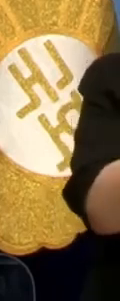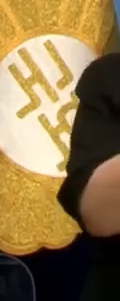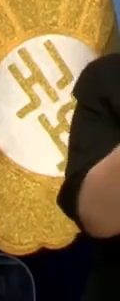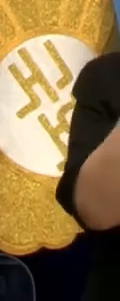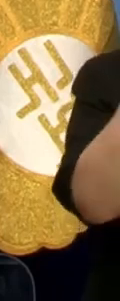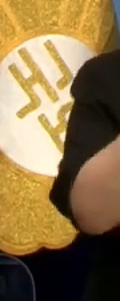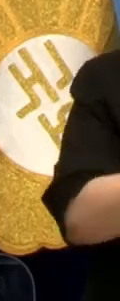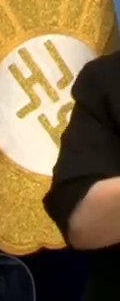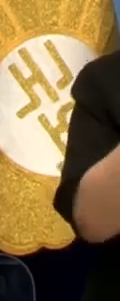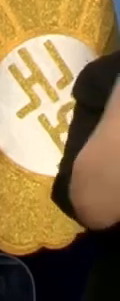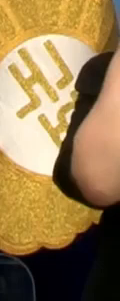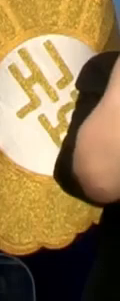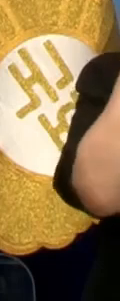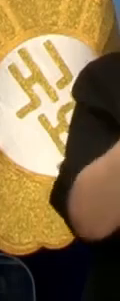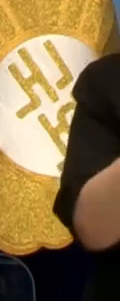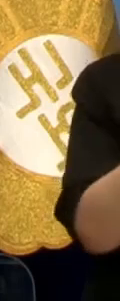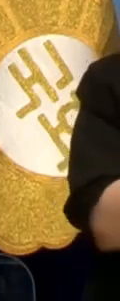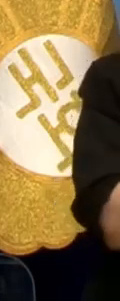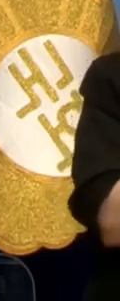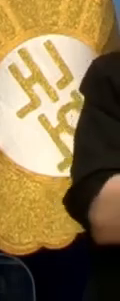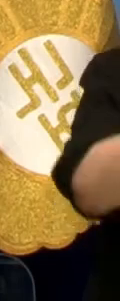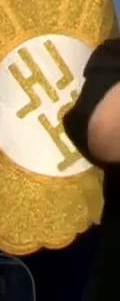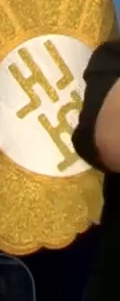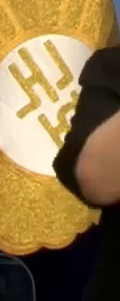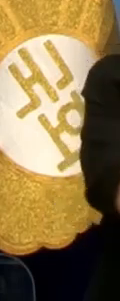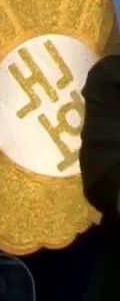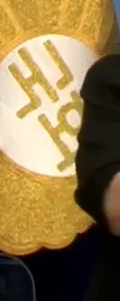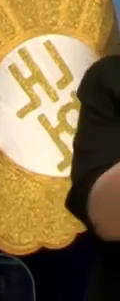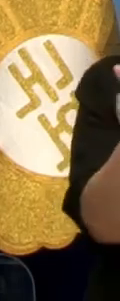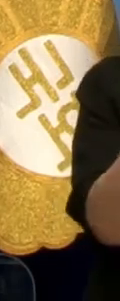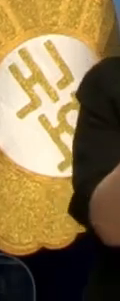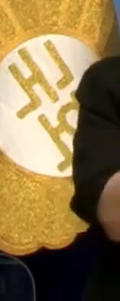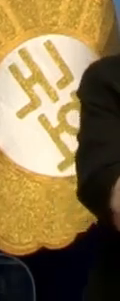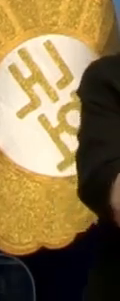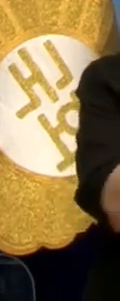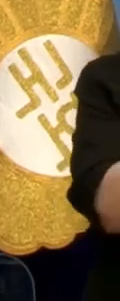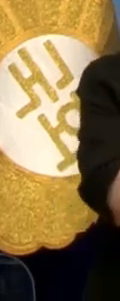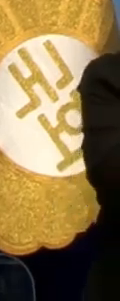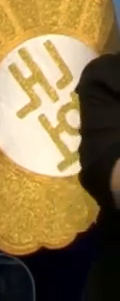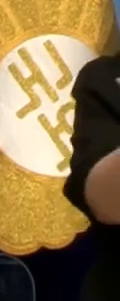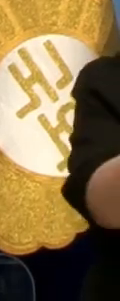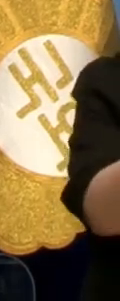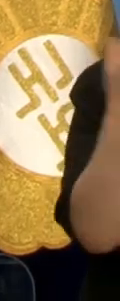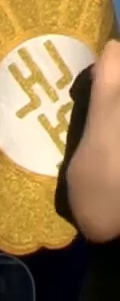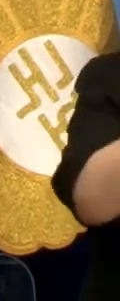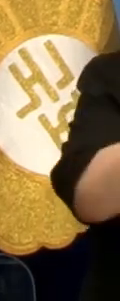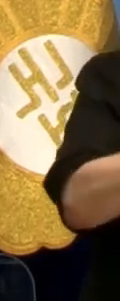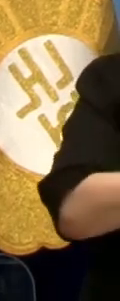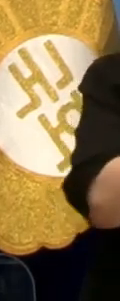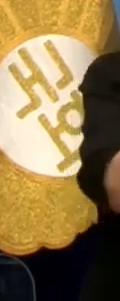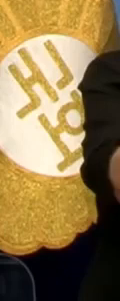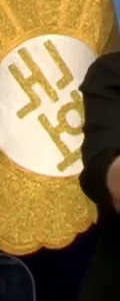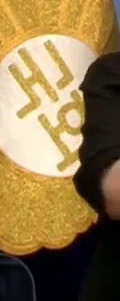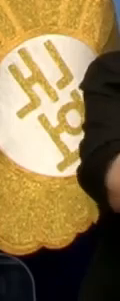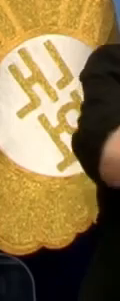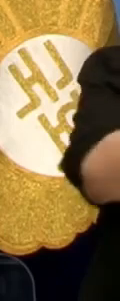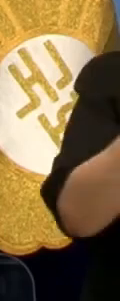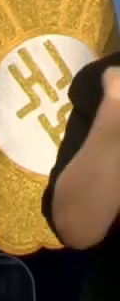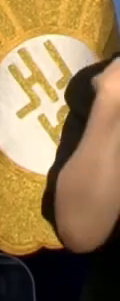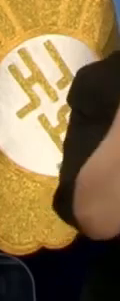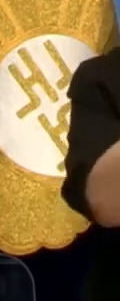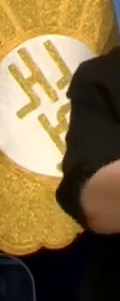때문에 이거를 전 국민에게 골고루 되돌려 드림으로써 조세